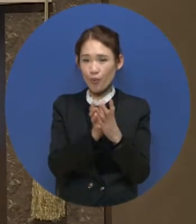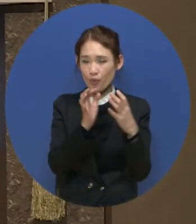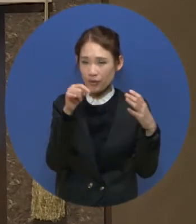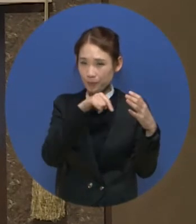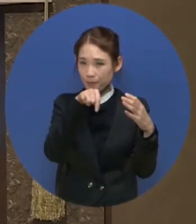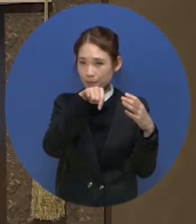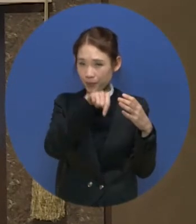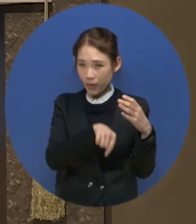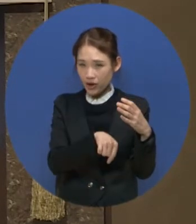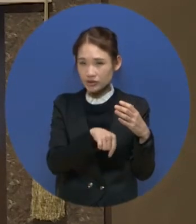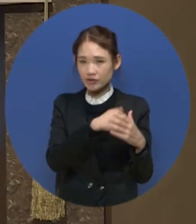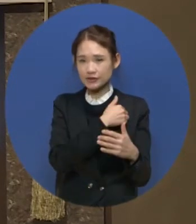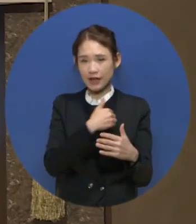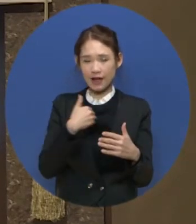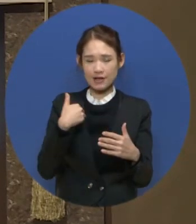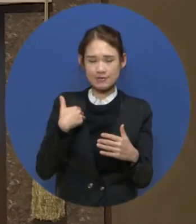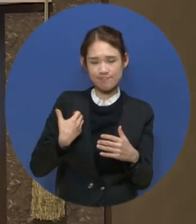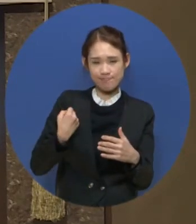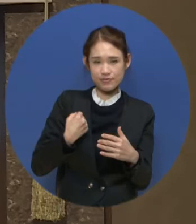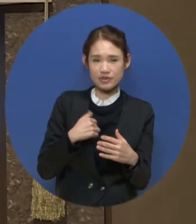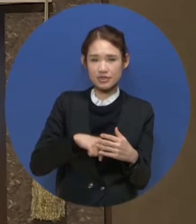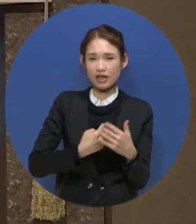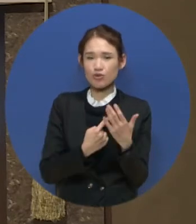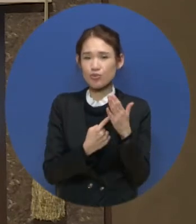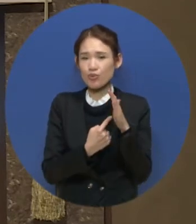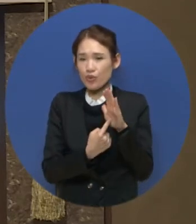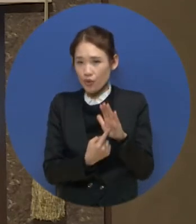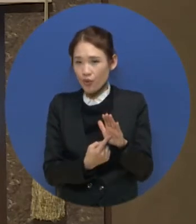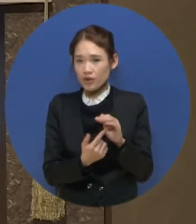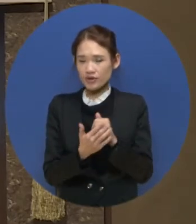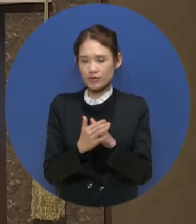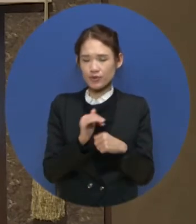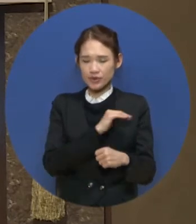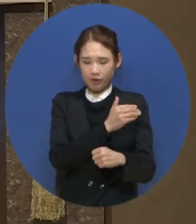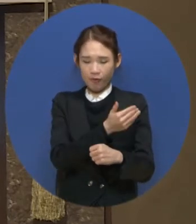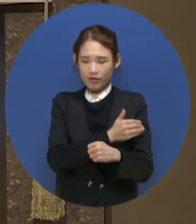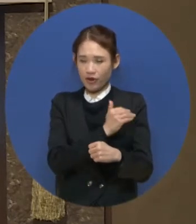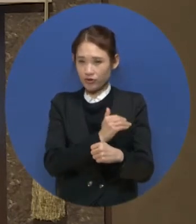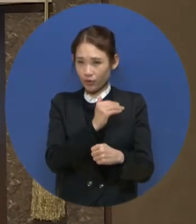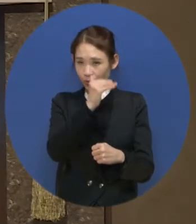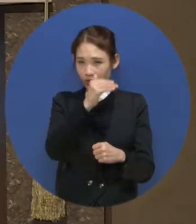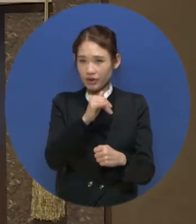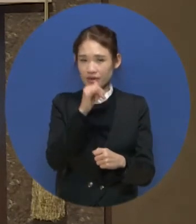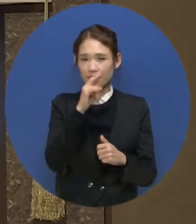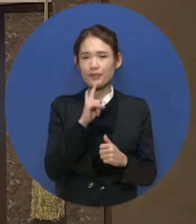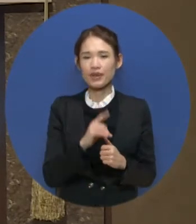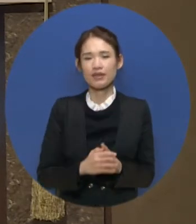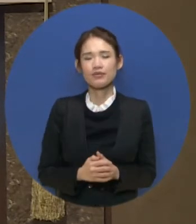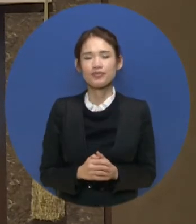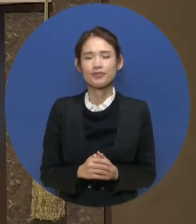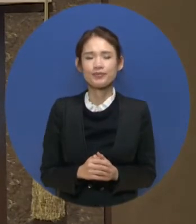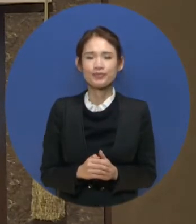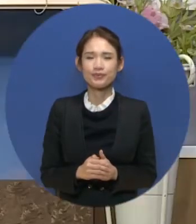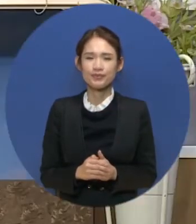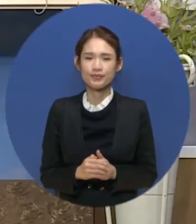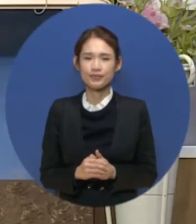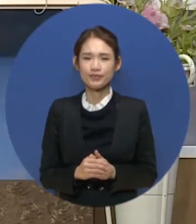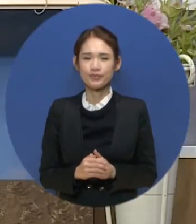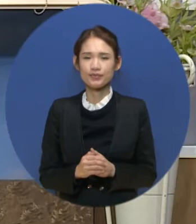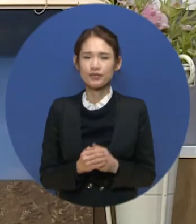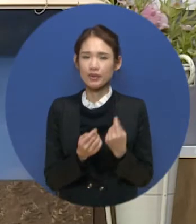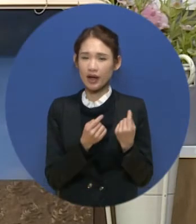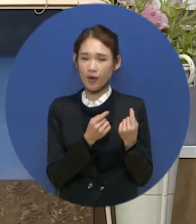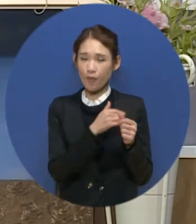자신감을 갖고 자기를 표현하는 그러한 쪽으로 이렇게 역량들이 많이 올라왔다 이렇게 얘기를 하고 있습니다. 네. 그러니까